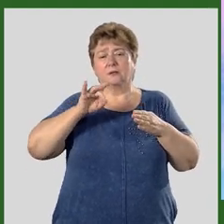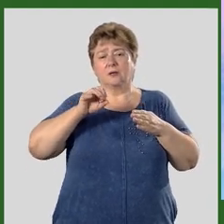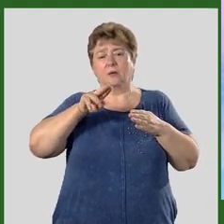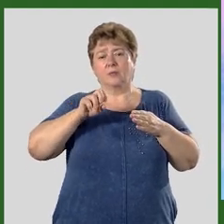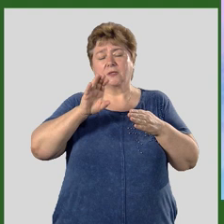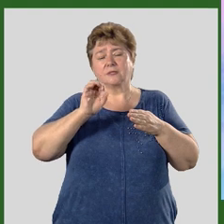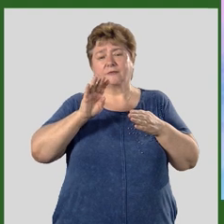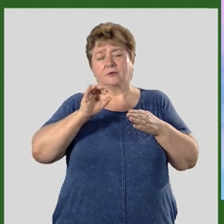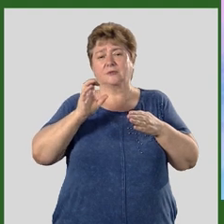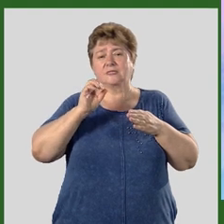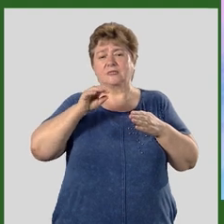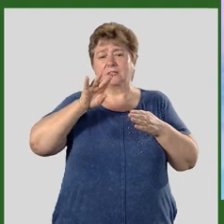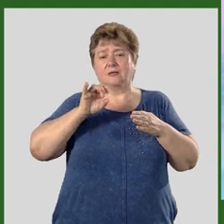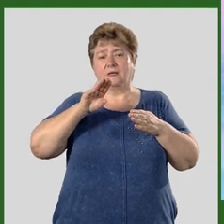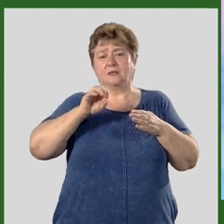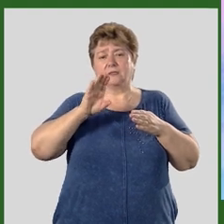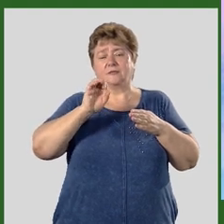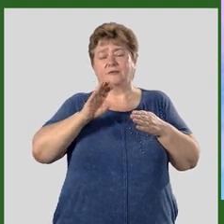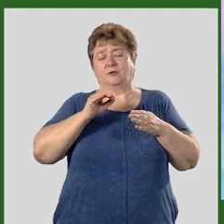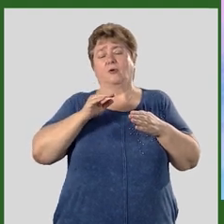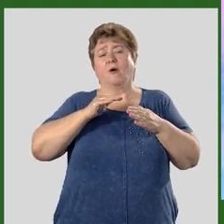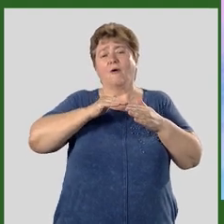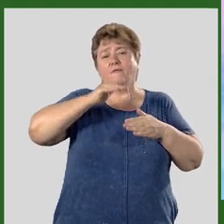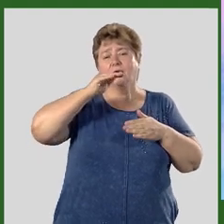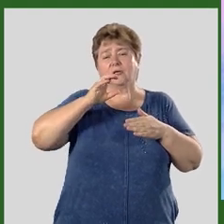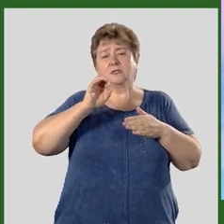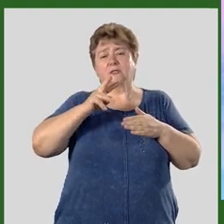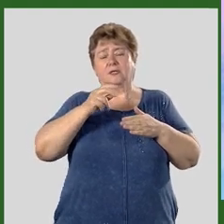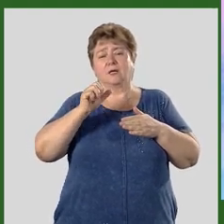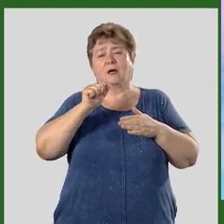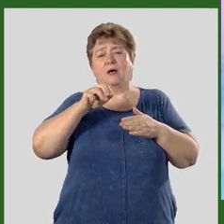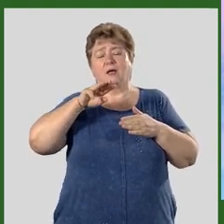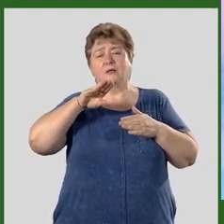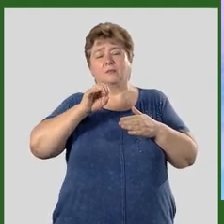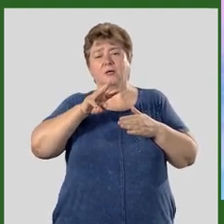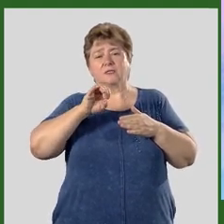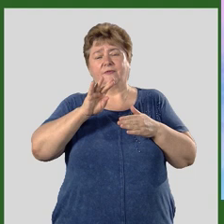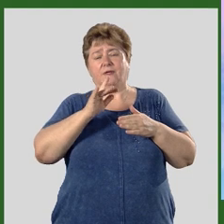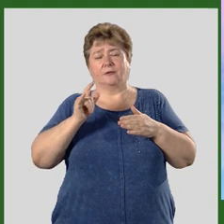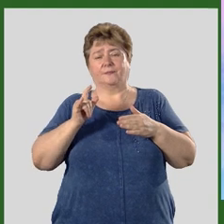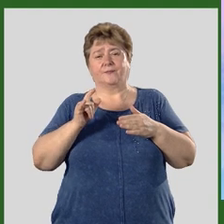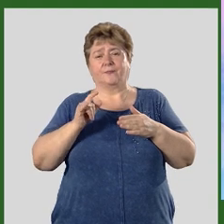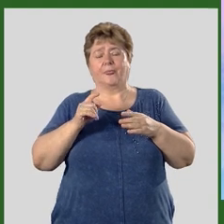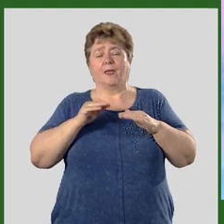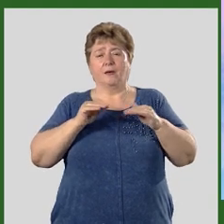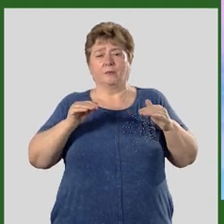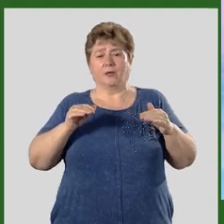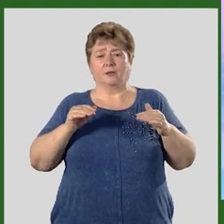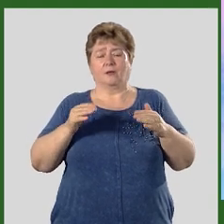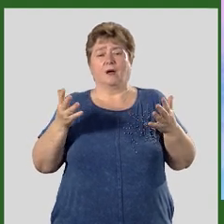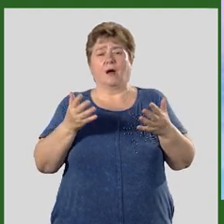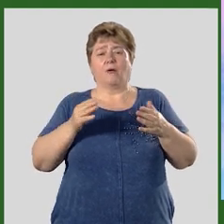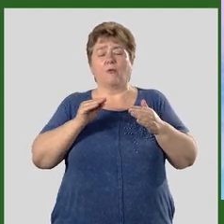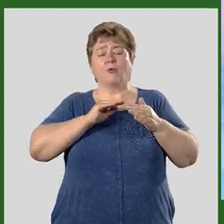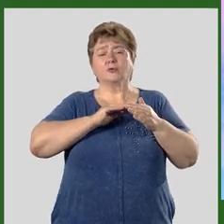Тропосферу, стратосферу, верхние слои атмосферы. Ребята,